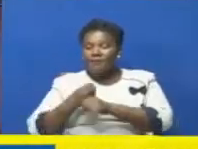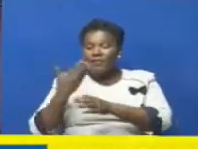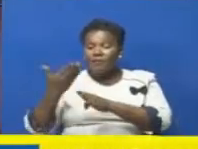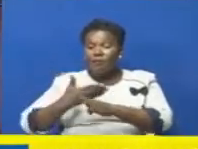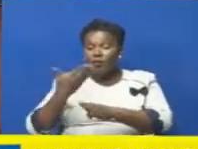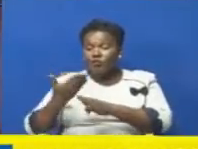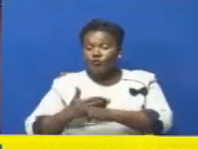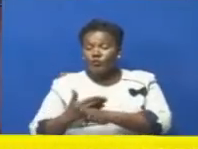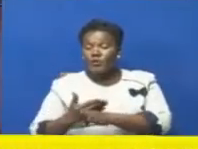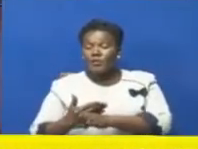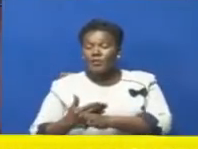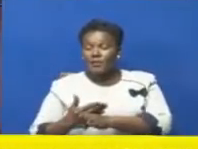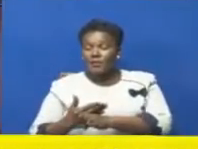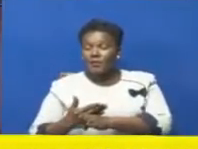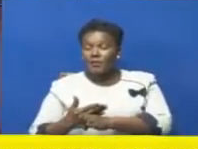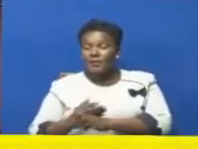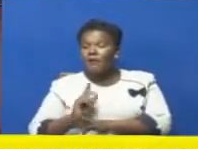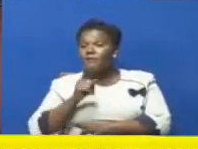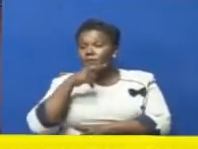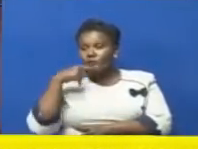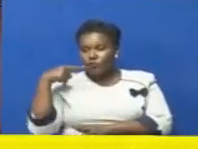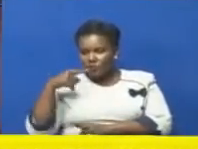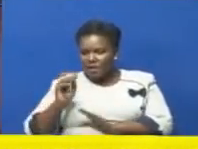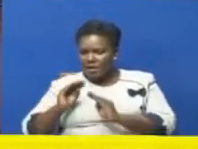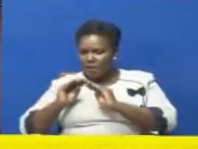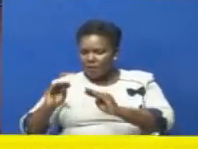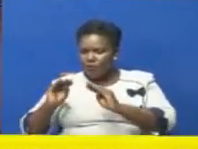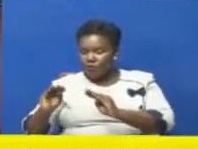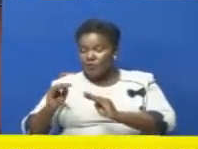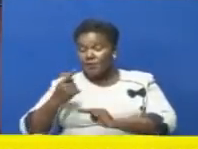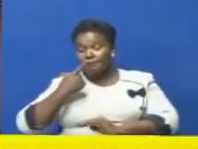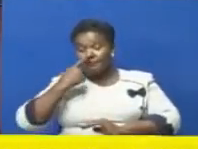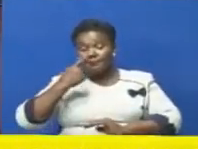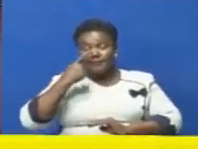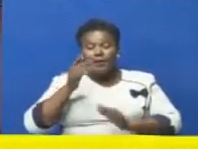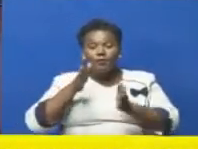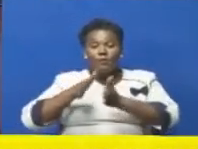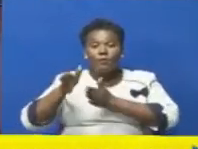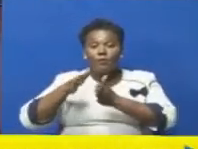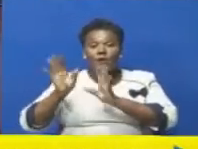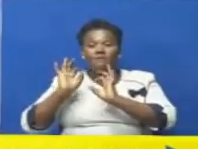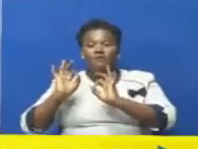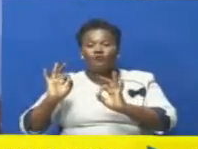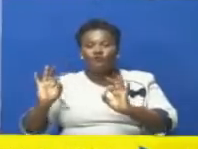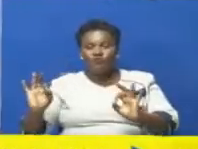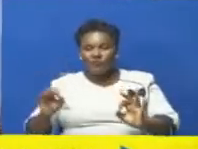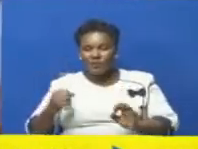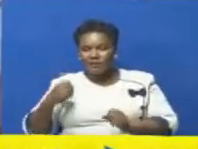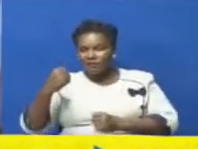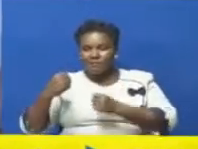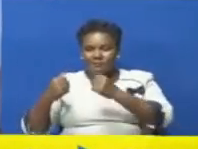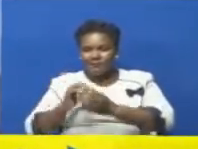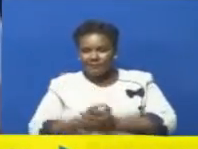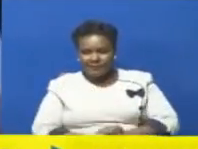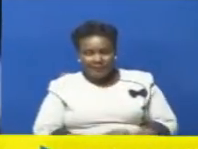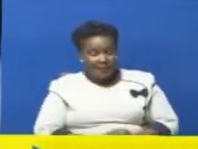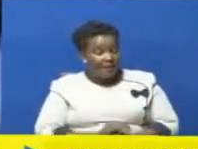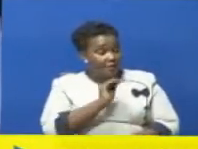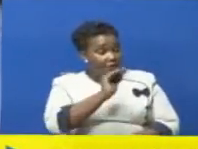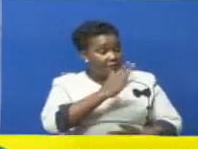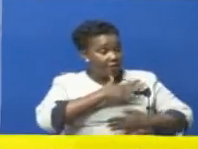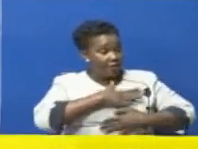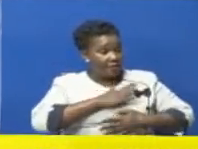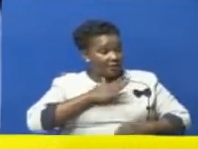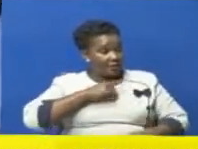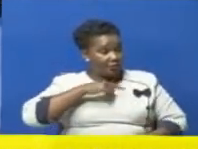huku makocha wake wakitamba kwamba wamemwandaa vema bondia wao. Mimi nachowaambia watu wakae mashabiki zangu kwa wingi